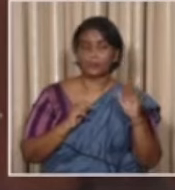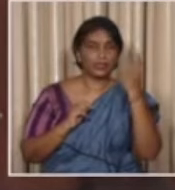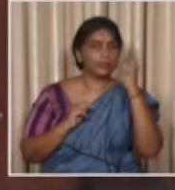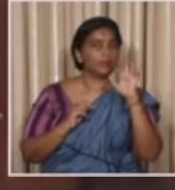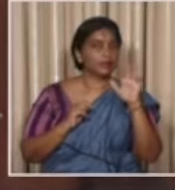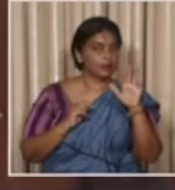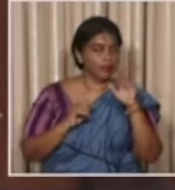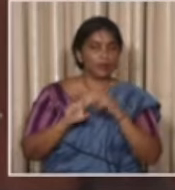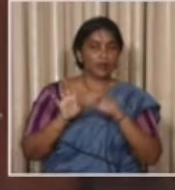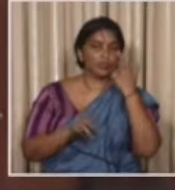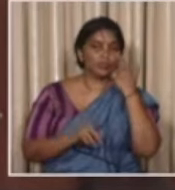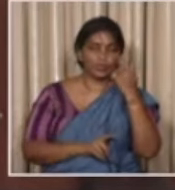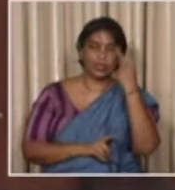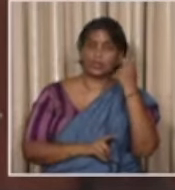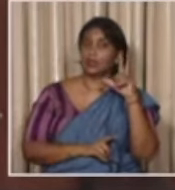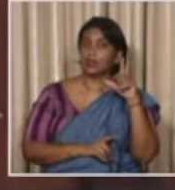2009 වර්ෂයේ සමා වෙන